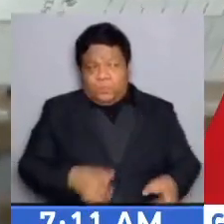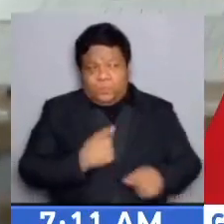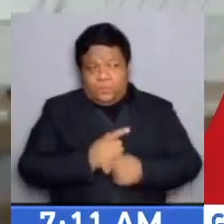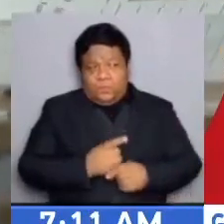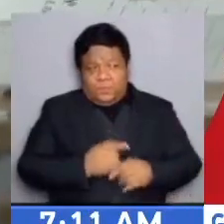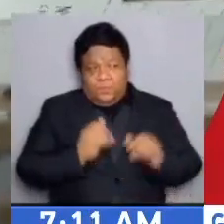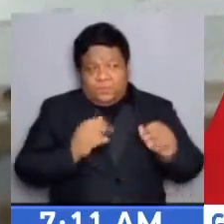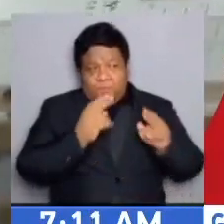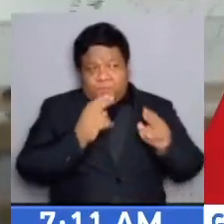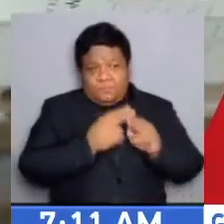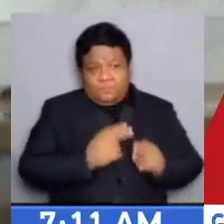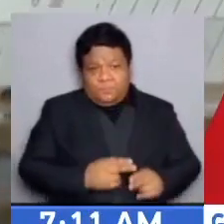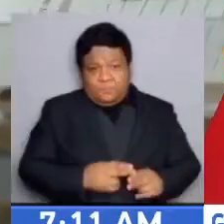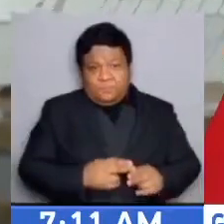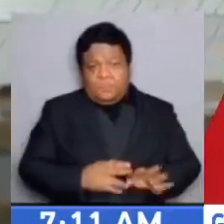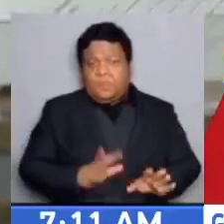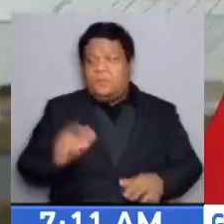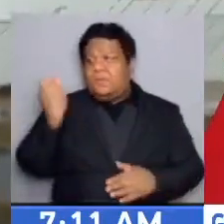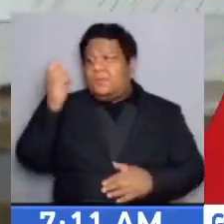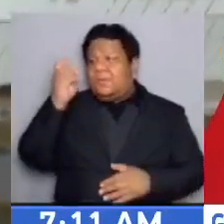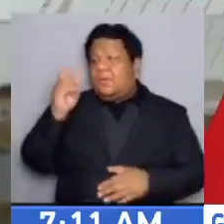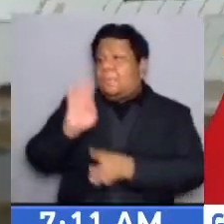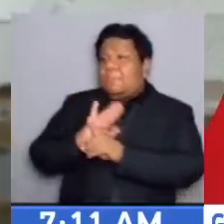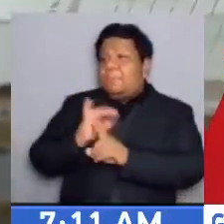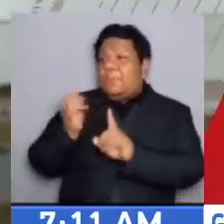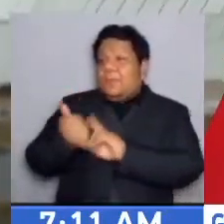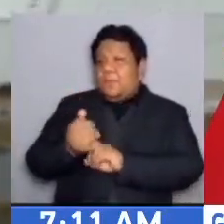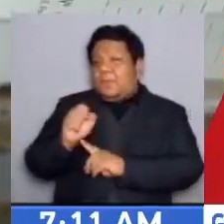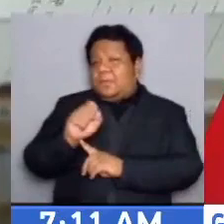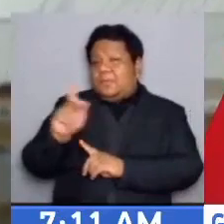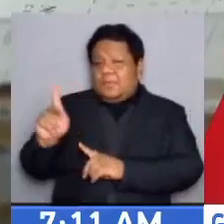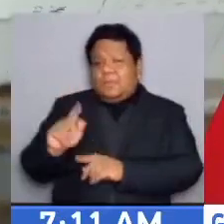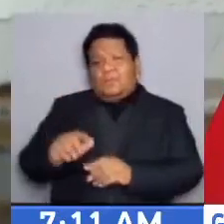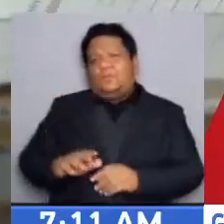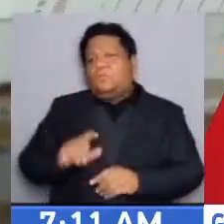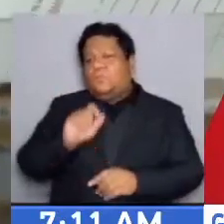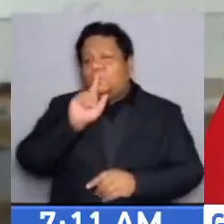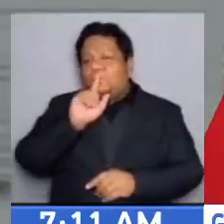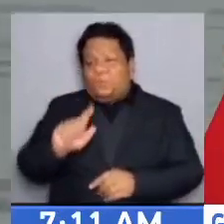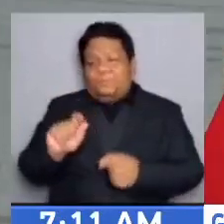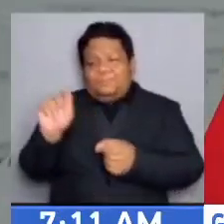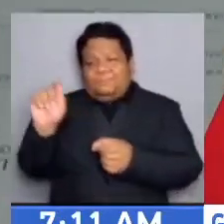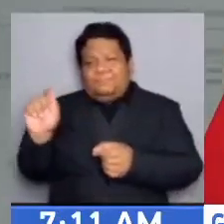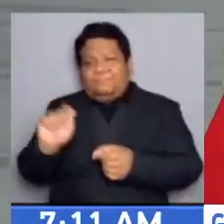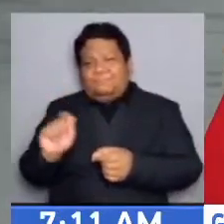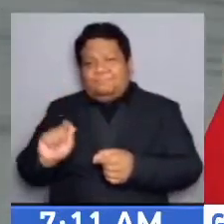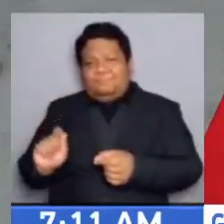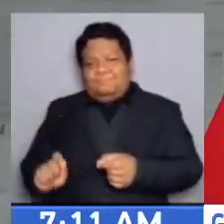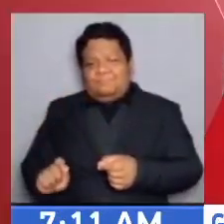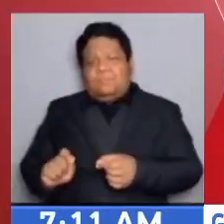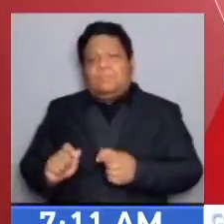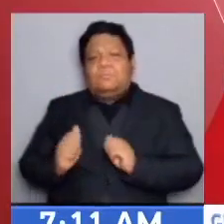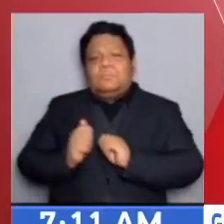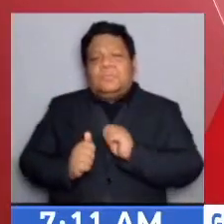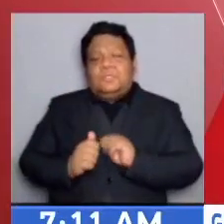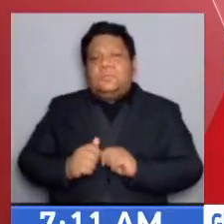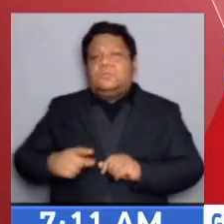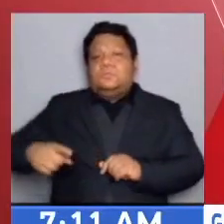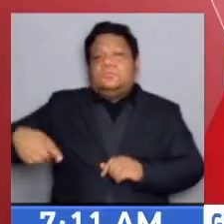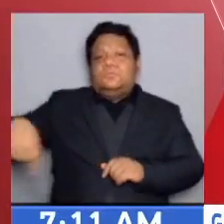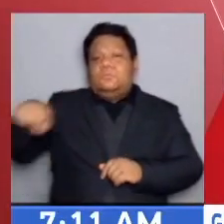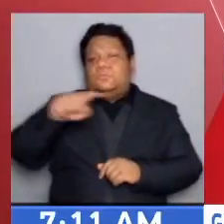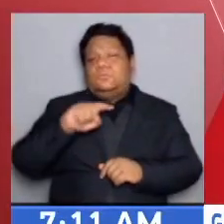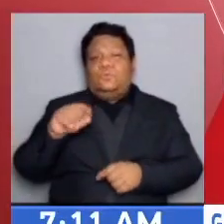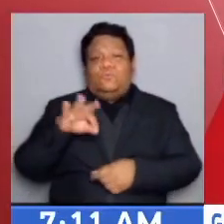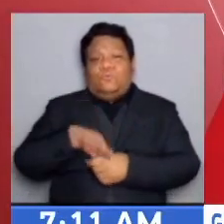po, dahil tayo ang barangay ng SK election. Manual nga pala, yes. Manual po. Mm-hmm. Dahil po dyan ay isusulat po ng ating mga botante ang mga pangalan